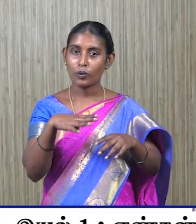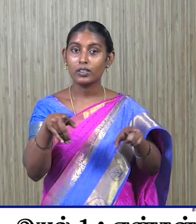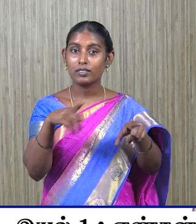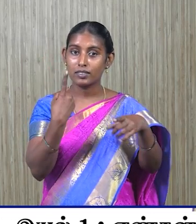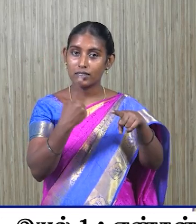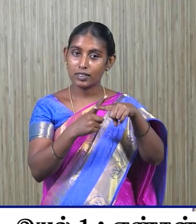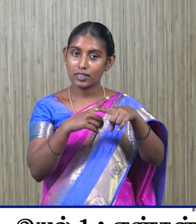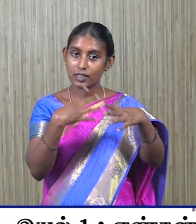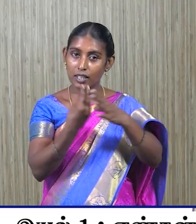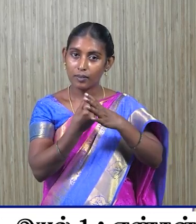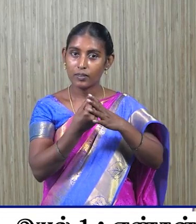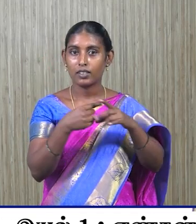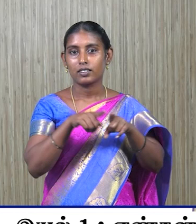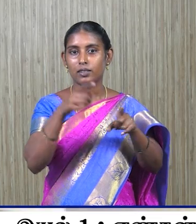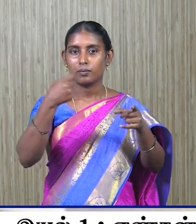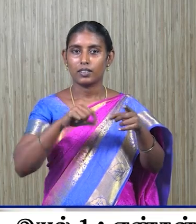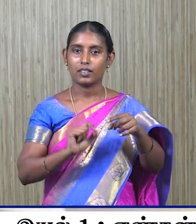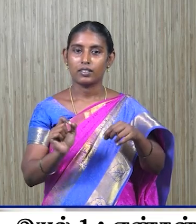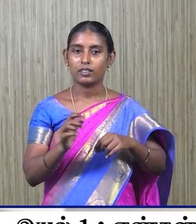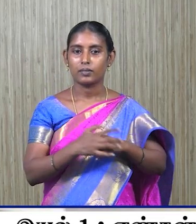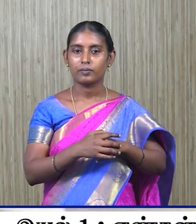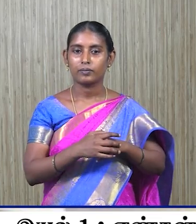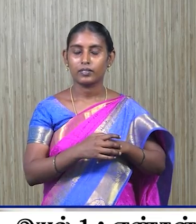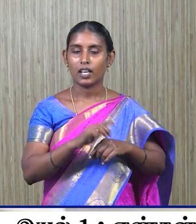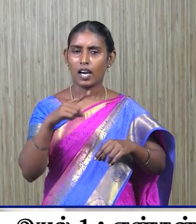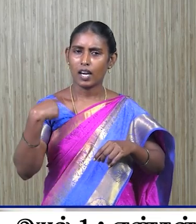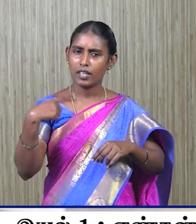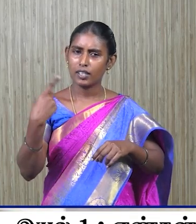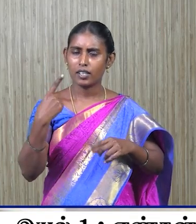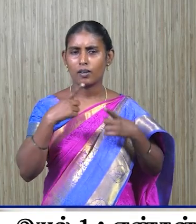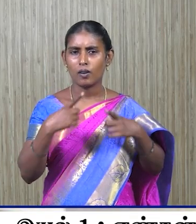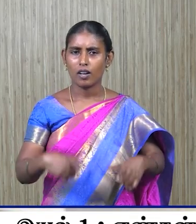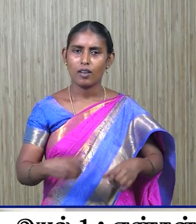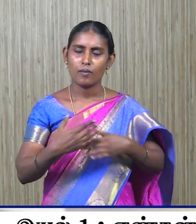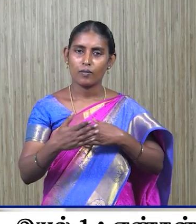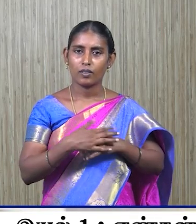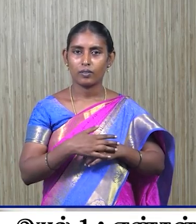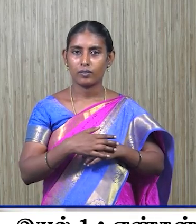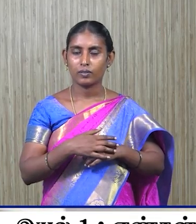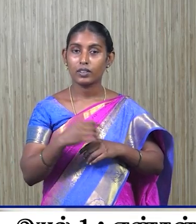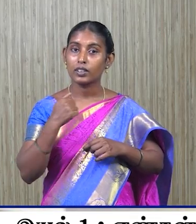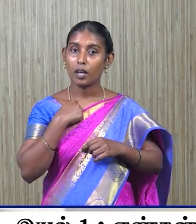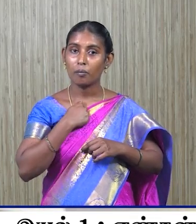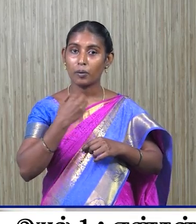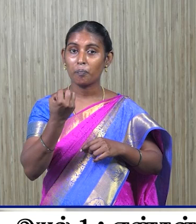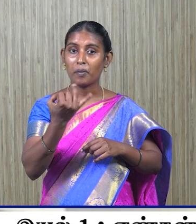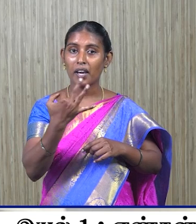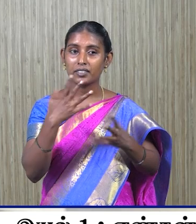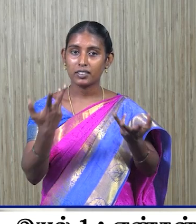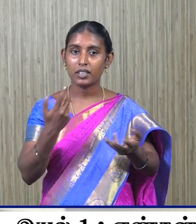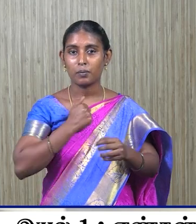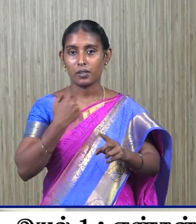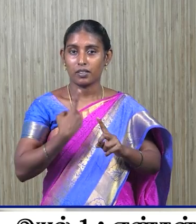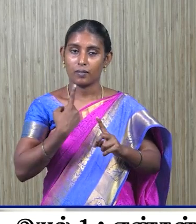இனிமேல் உங்கள் நண்பர்களோடு இந்த விளையாட்டை விளையாடலாம். அன்றாட வாழ்க்கையில் ஒவ்வொரு நாள் பொழுதையும் நாம் கணிதம் இல்லாமல் கடந்துவிட